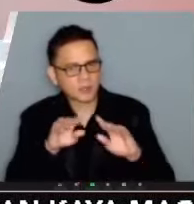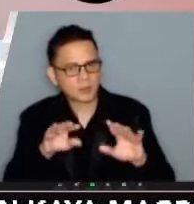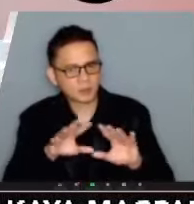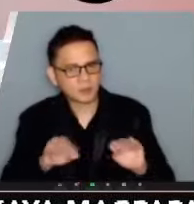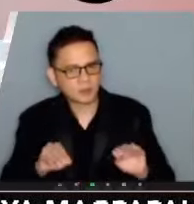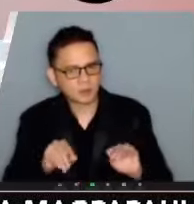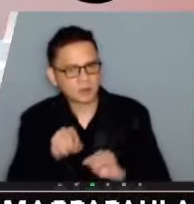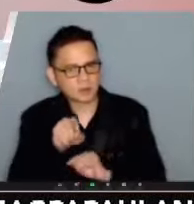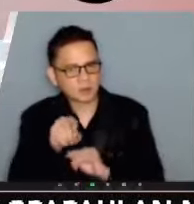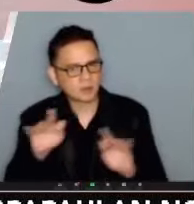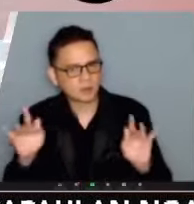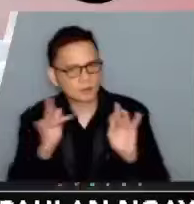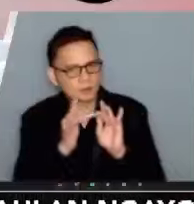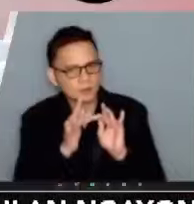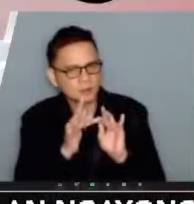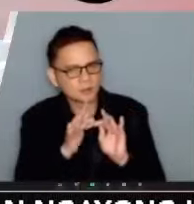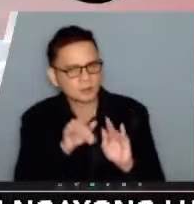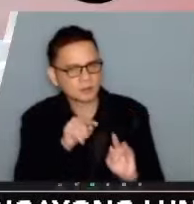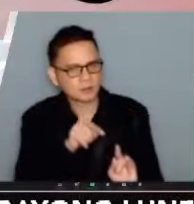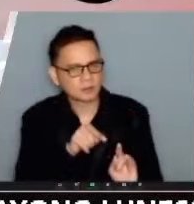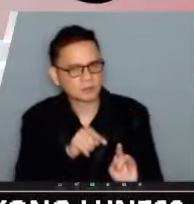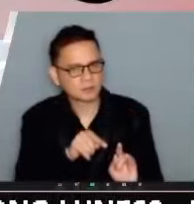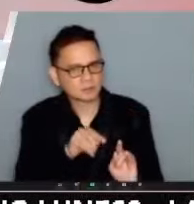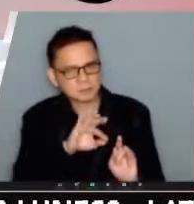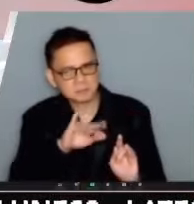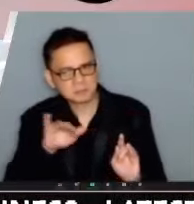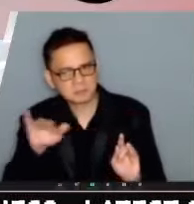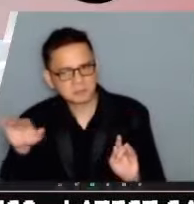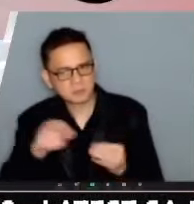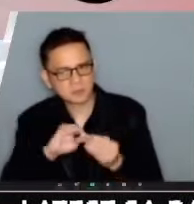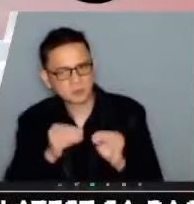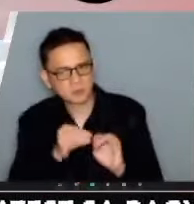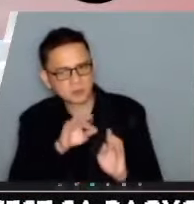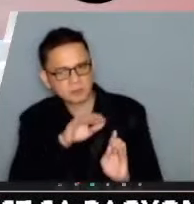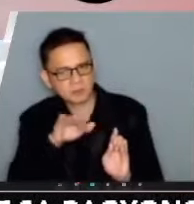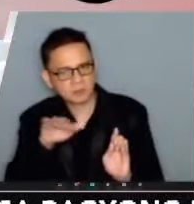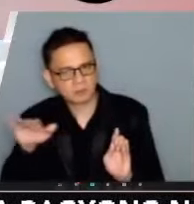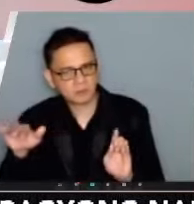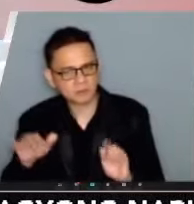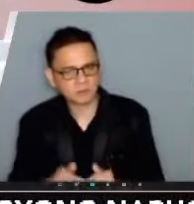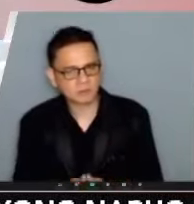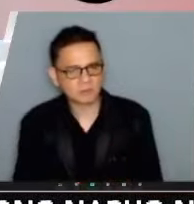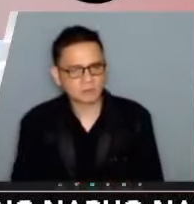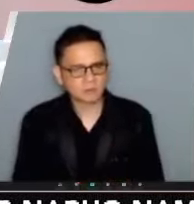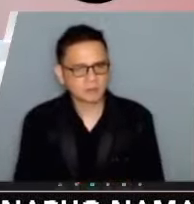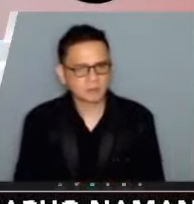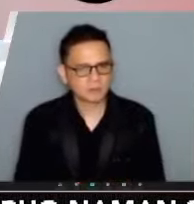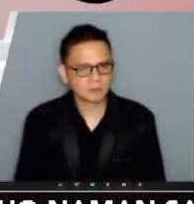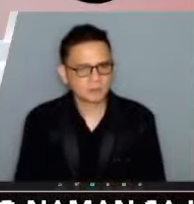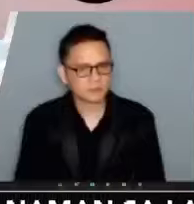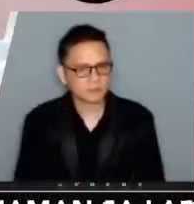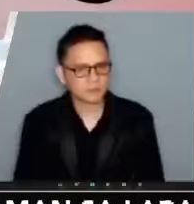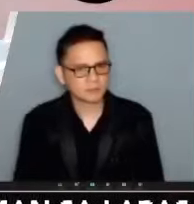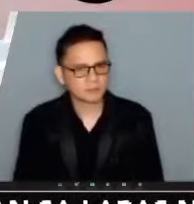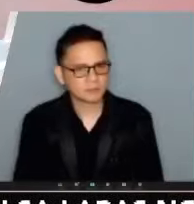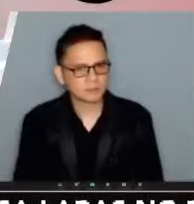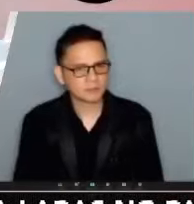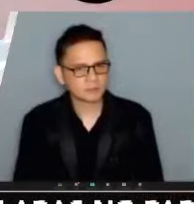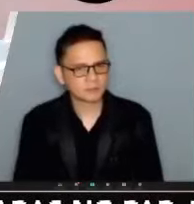70-858-086 para sa embassy. Tapos para sa labor attaché, siya yung nagbubuk ng mga tickets pa away,